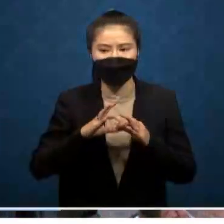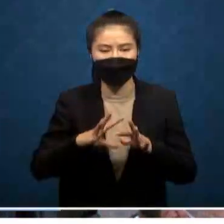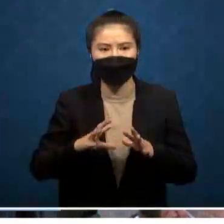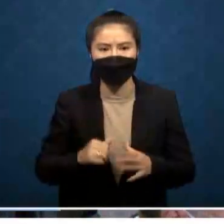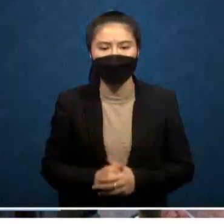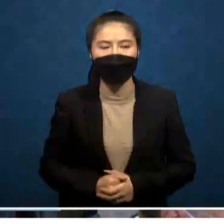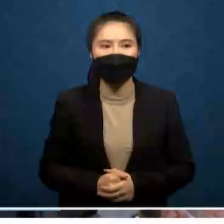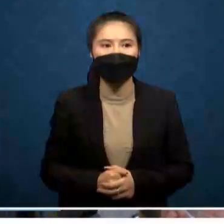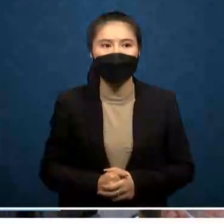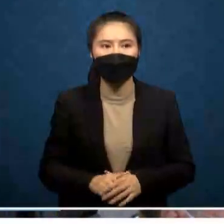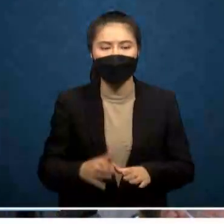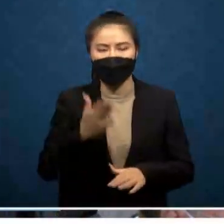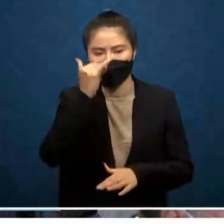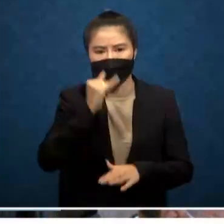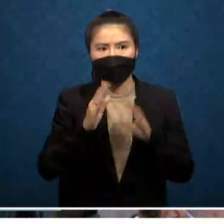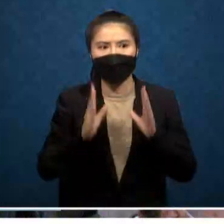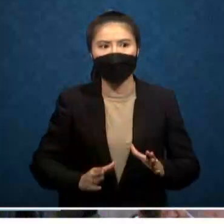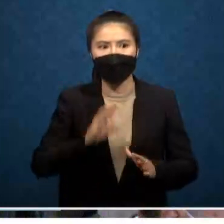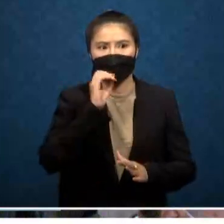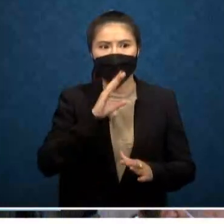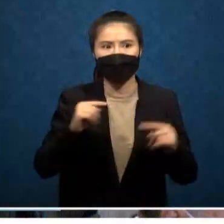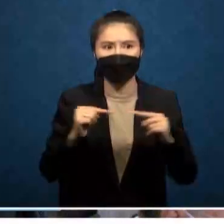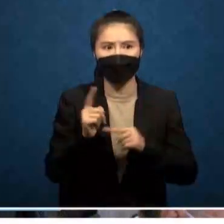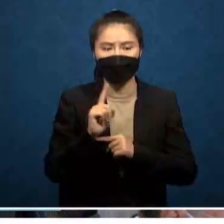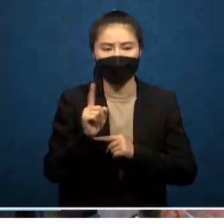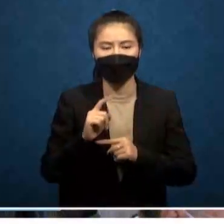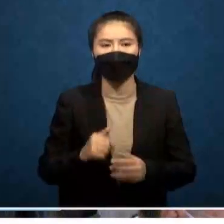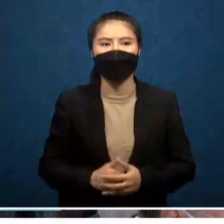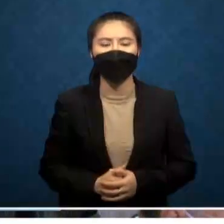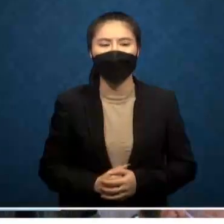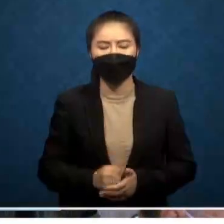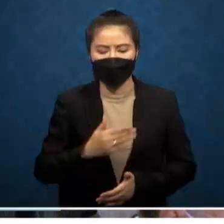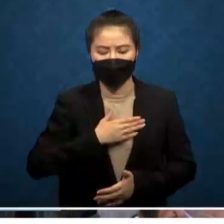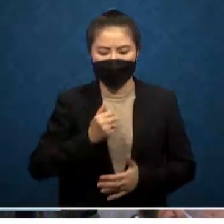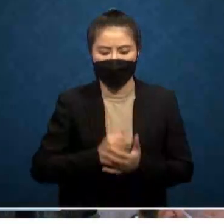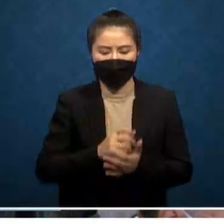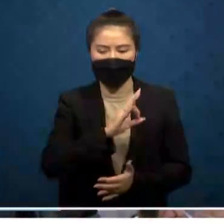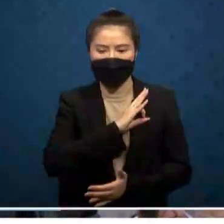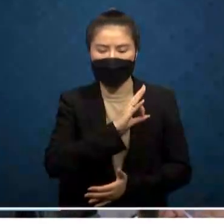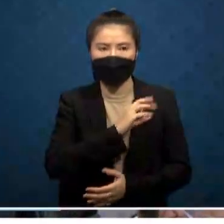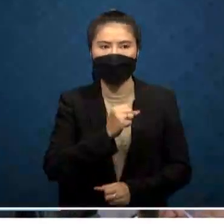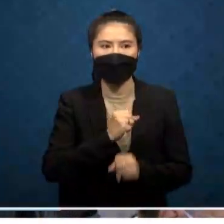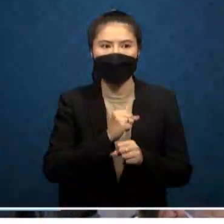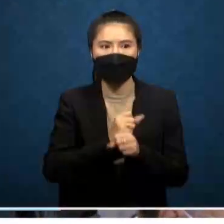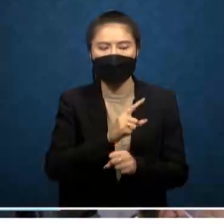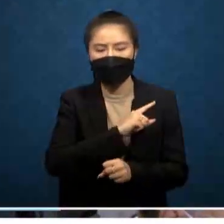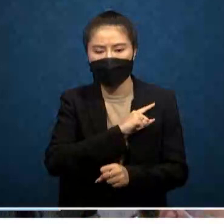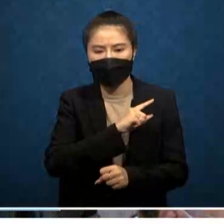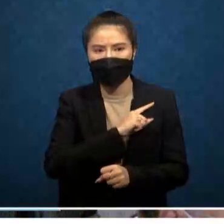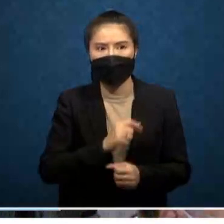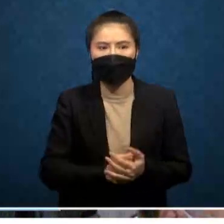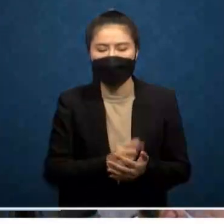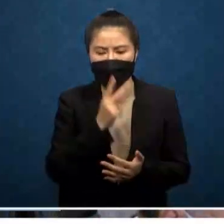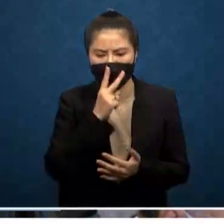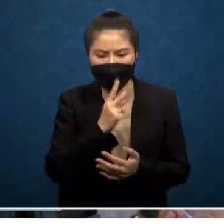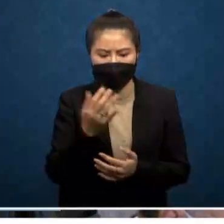ี่ยวกัครับ.เพรมีคนพูดถ้ผมเป็นสมาชิกคนแปรแล้ผมเหน